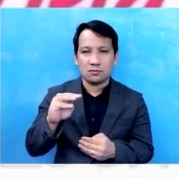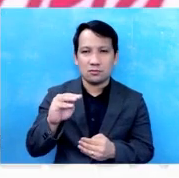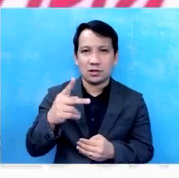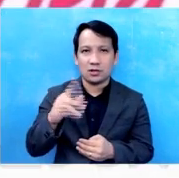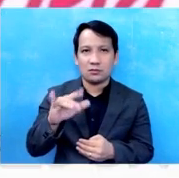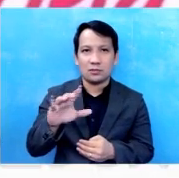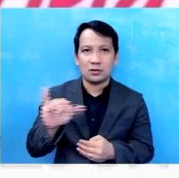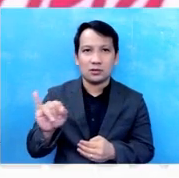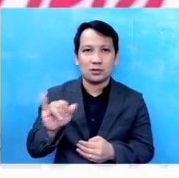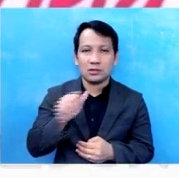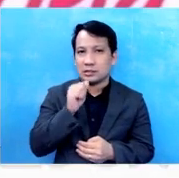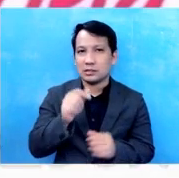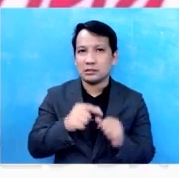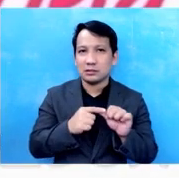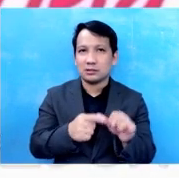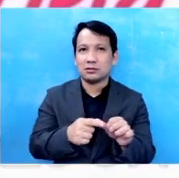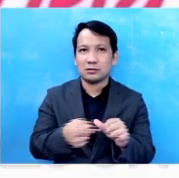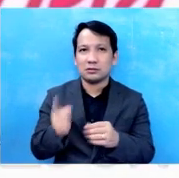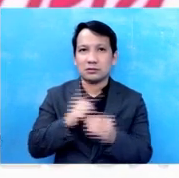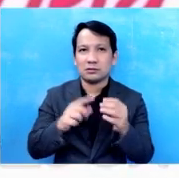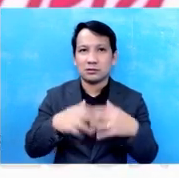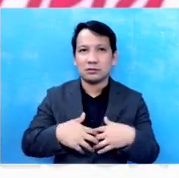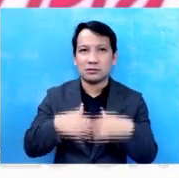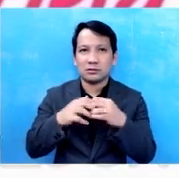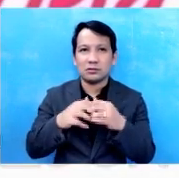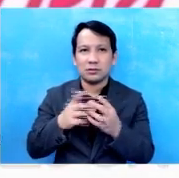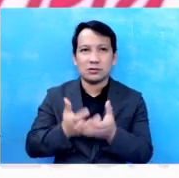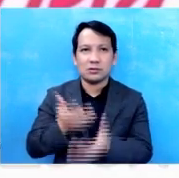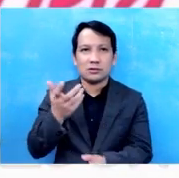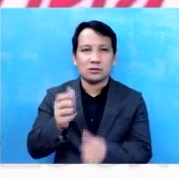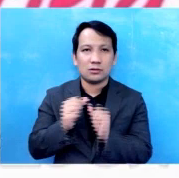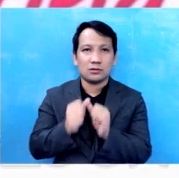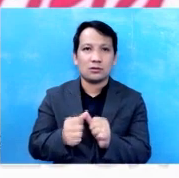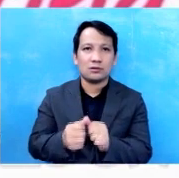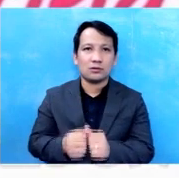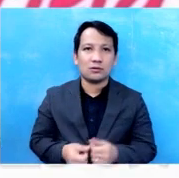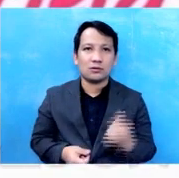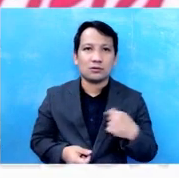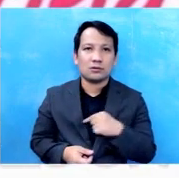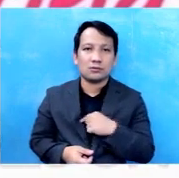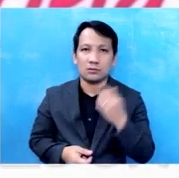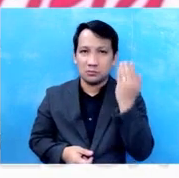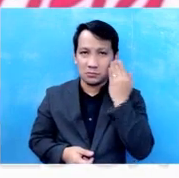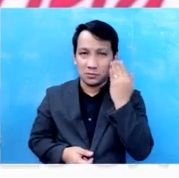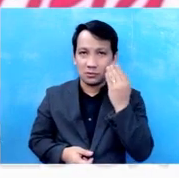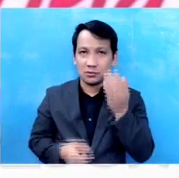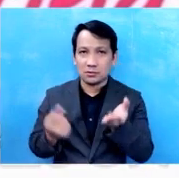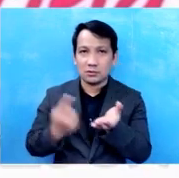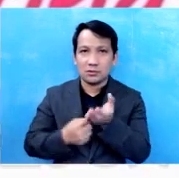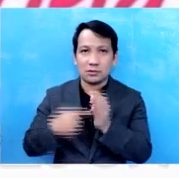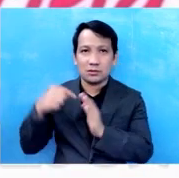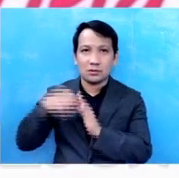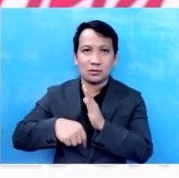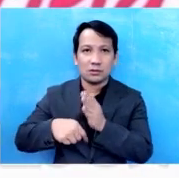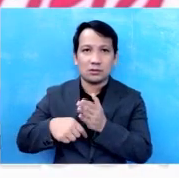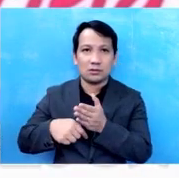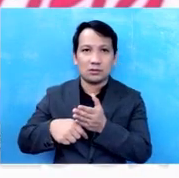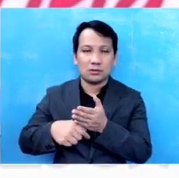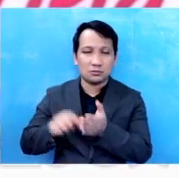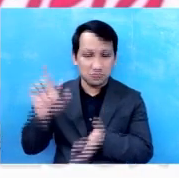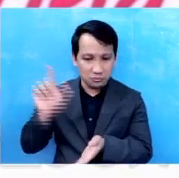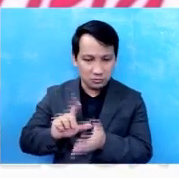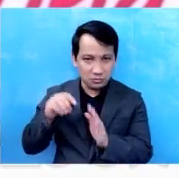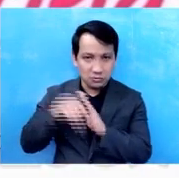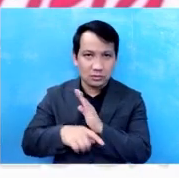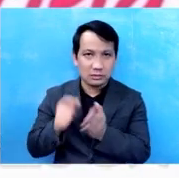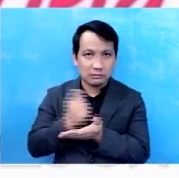rin kumbinsido sa pagbuo ng isang wealth fund. Huwag na tayong magpanggap sa usaping ito. Lubog tayo sa depisito.